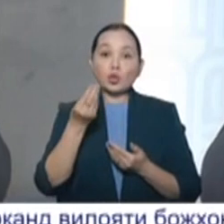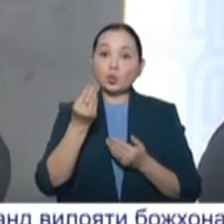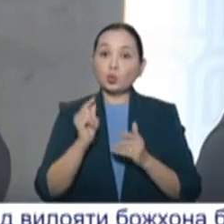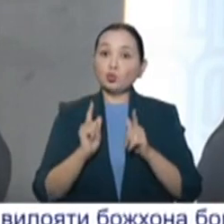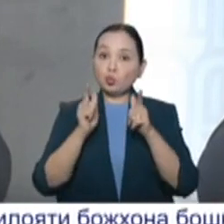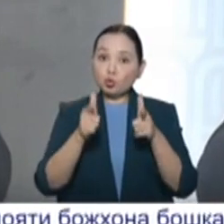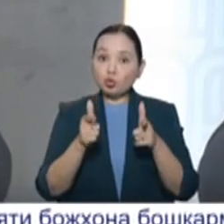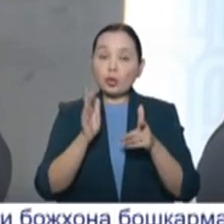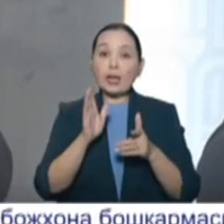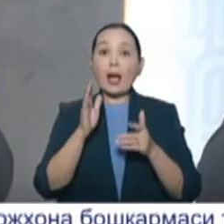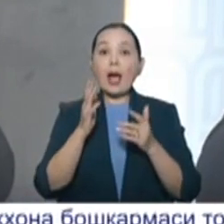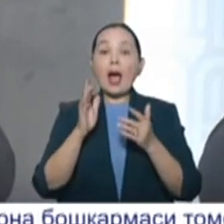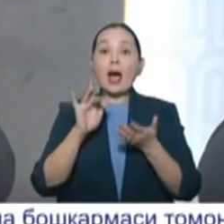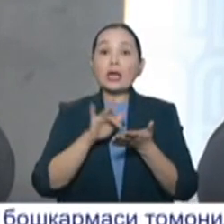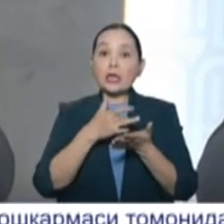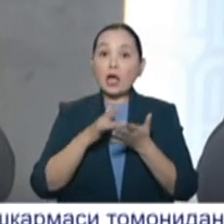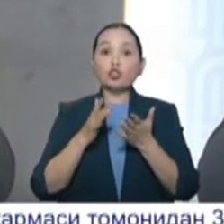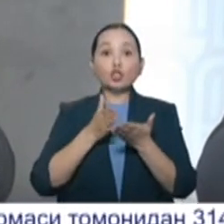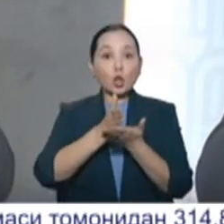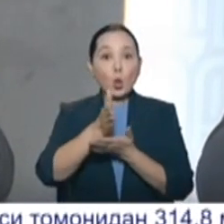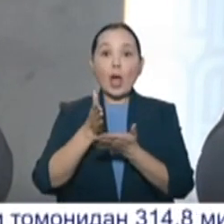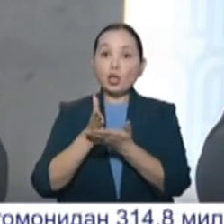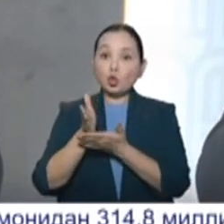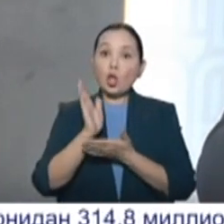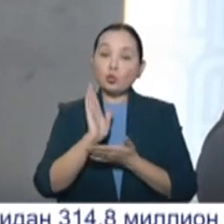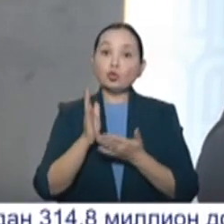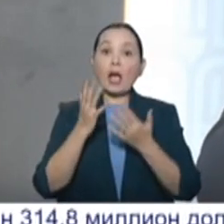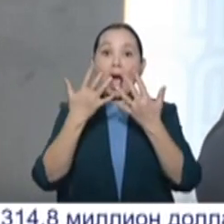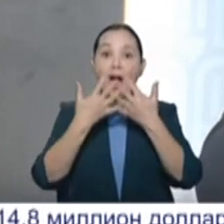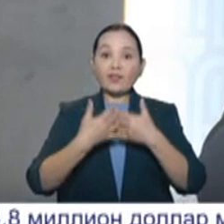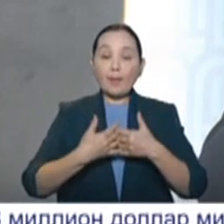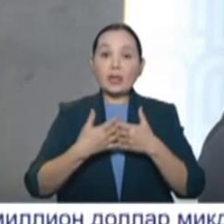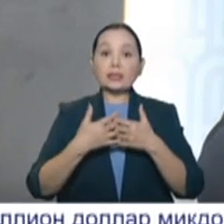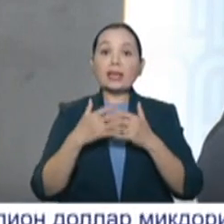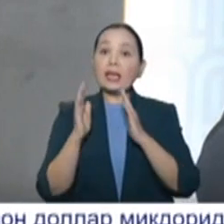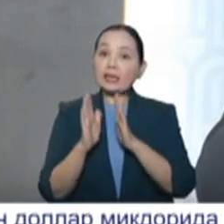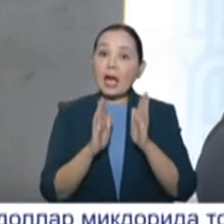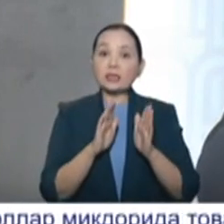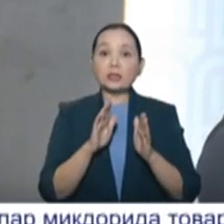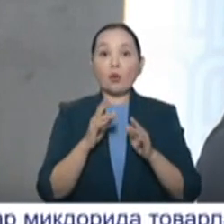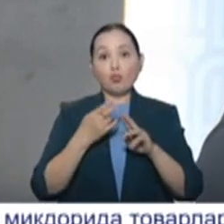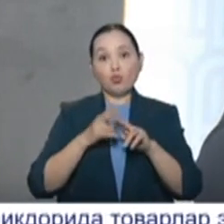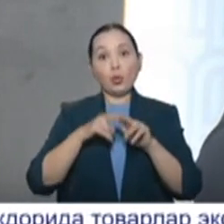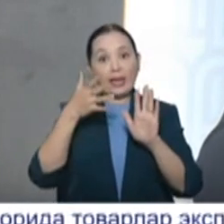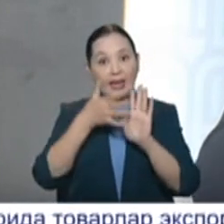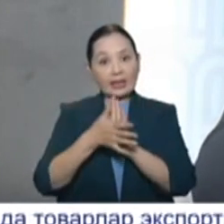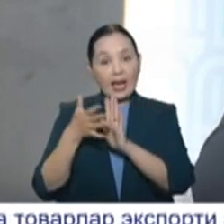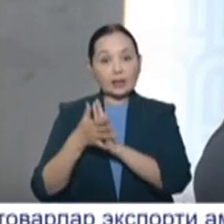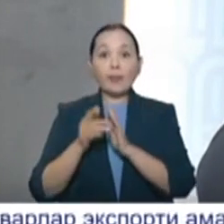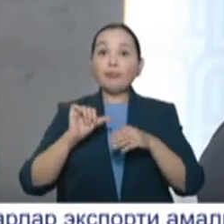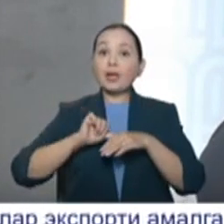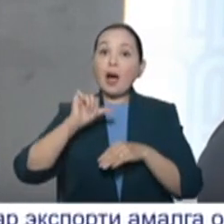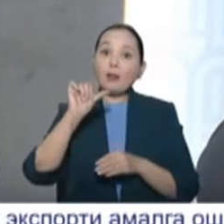hammasi расщепление deymiz, yo'nalish bo'yicha avtomatik tarzda bu narsa ketadi. Hamda